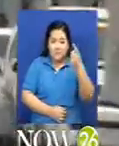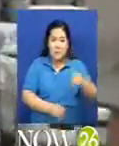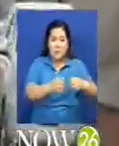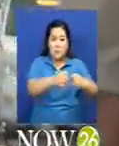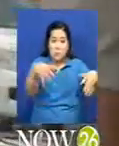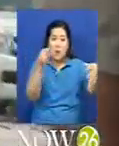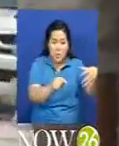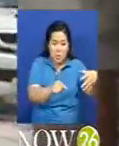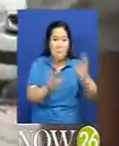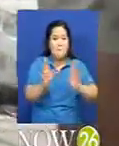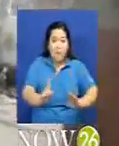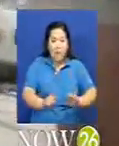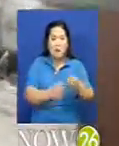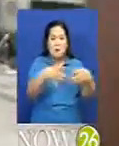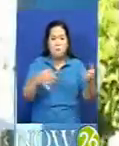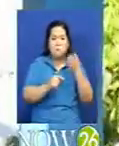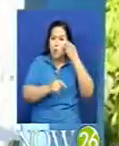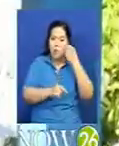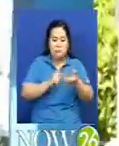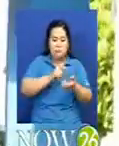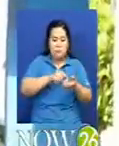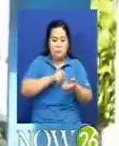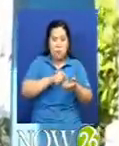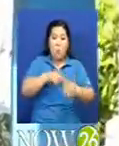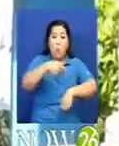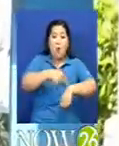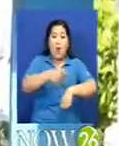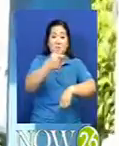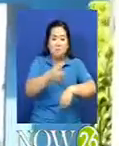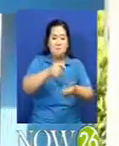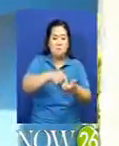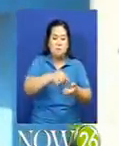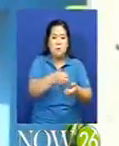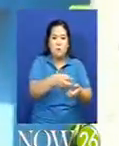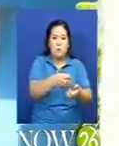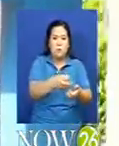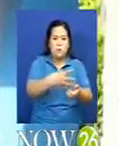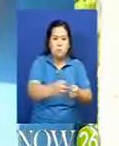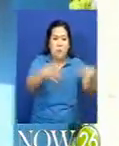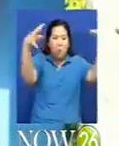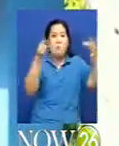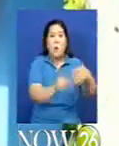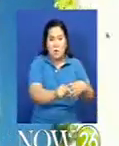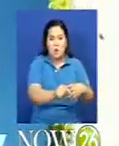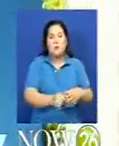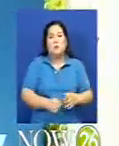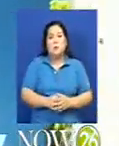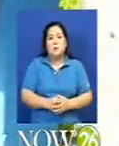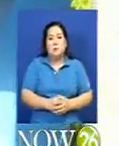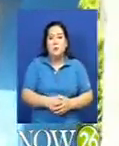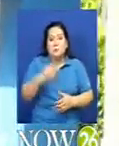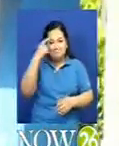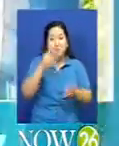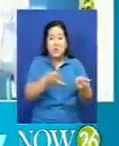วนนะคะคือเป็นระเบิดแสวงเครื่องแล้วก็มีการตั้งเวลาจากโทรศัพท์มือถือค่ะตรงนี้นะคะก็เลยทำให้มองนะคะว่ามีการใช้